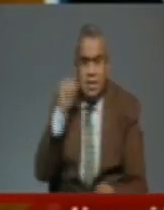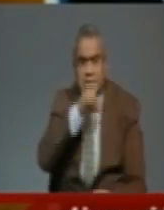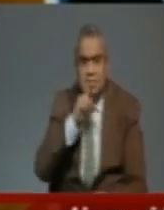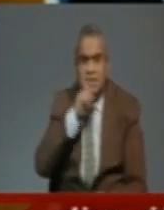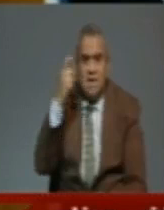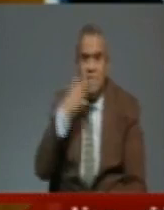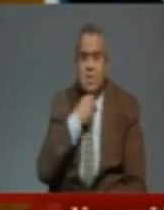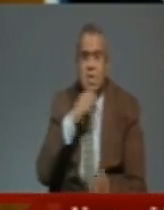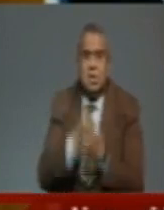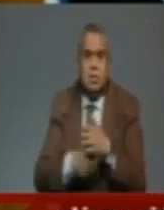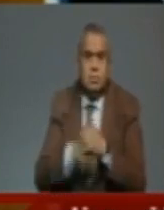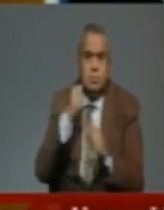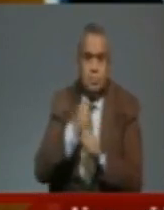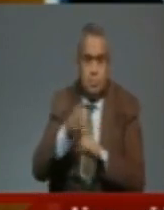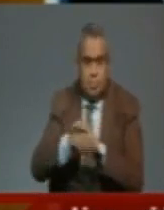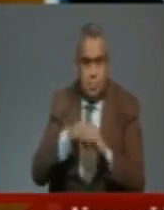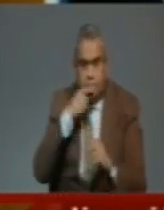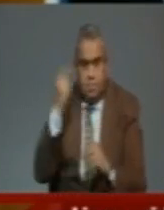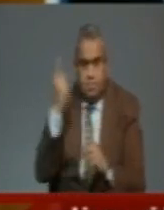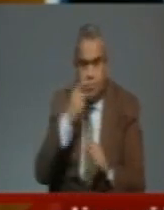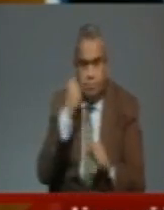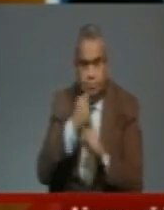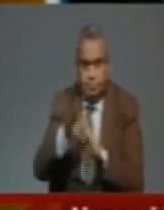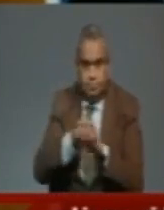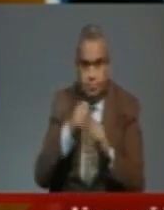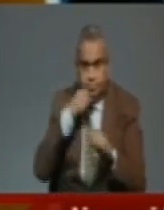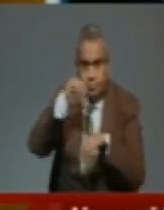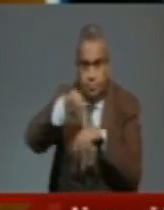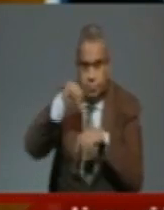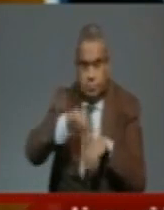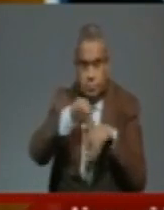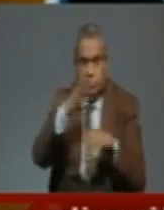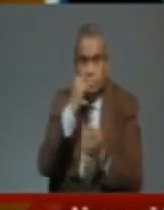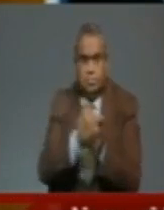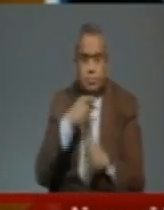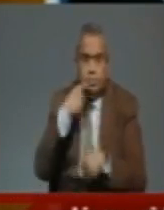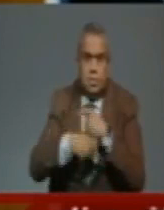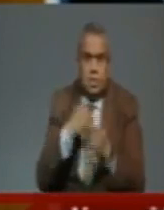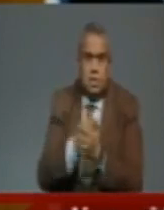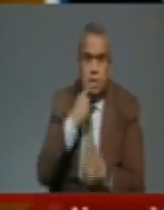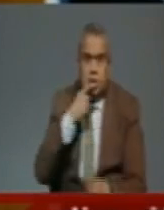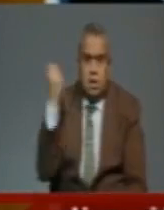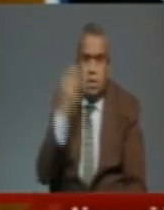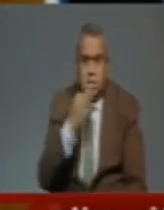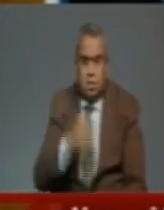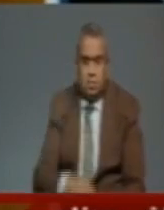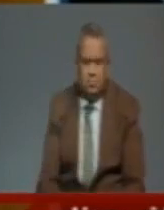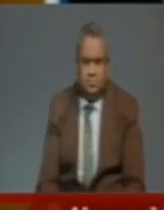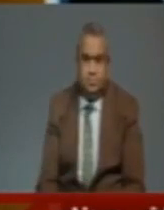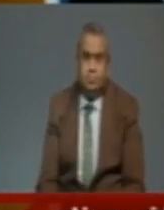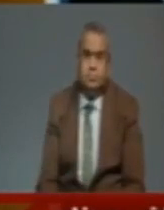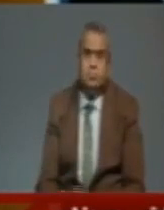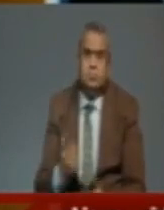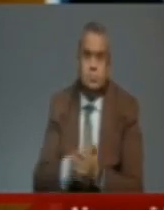شيت على محطتين للصب الجاف والصب السائل، وفي كمان محطه ثالثه للرورو في ميناء العين